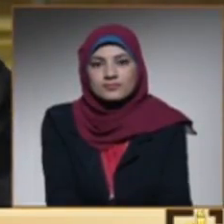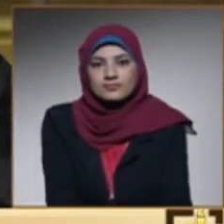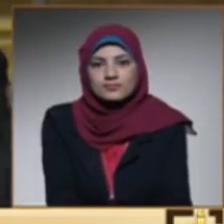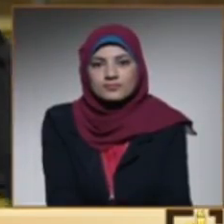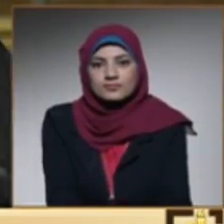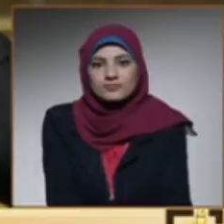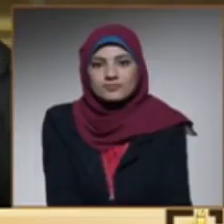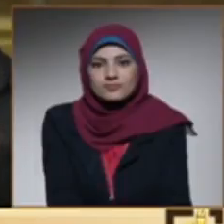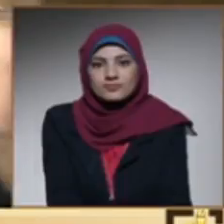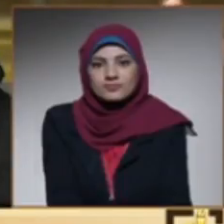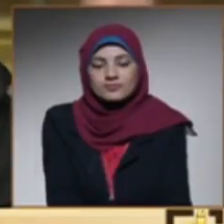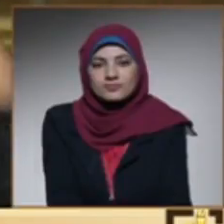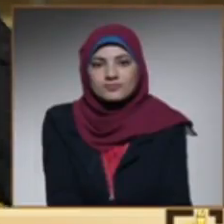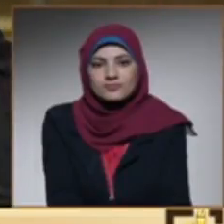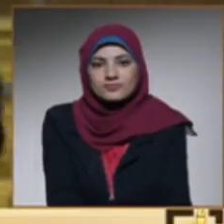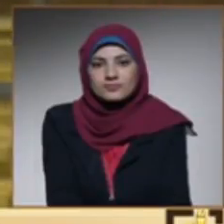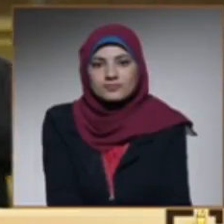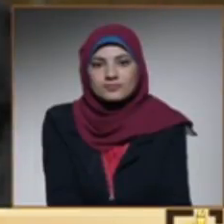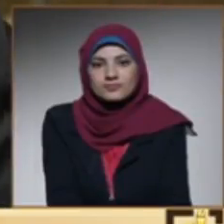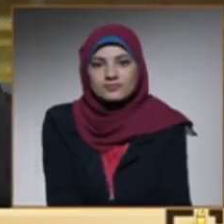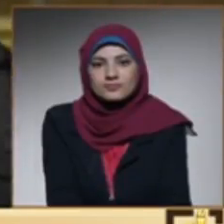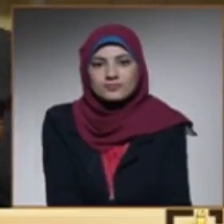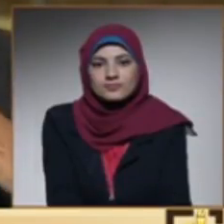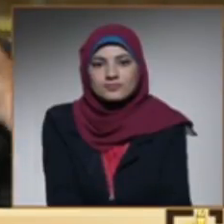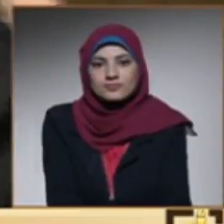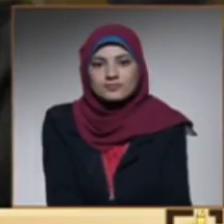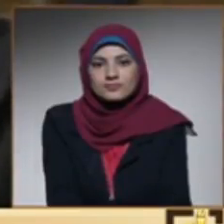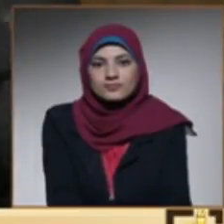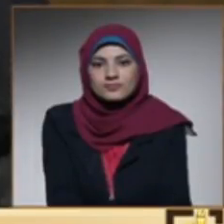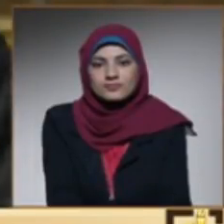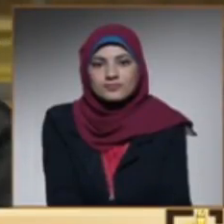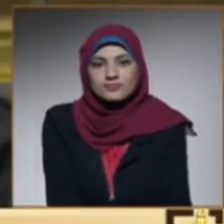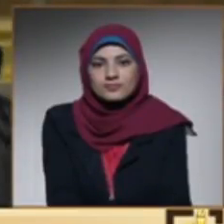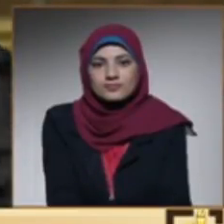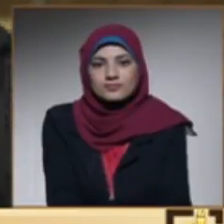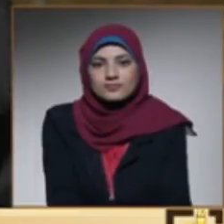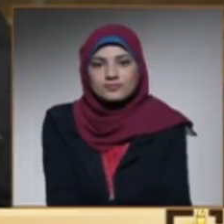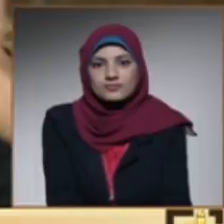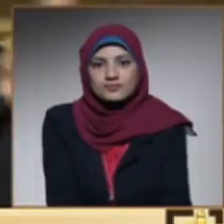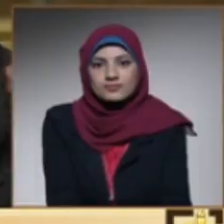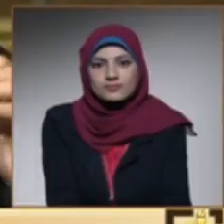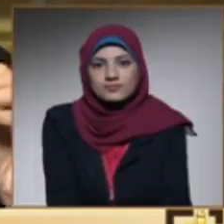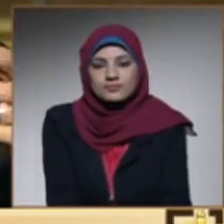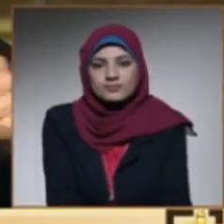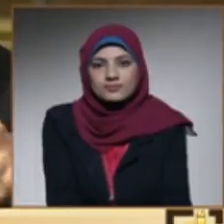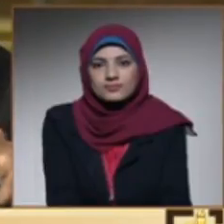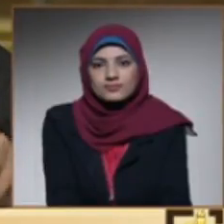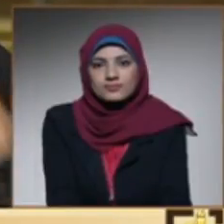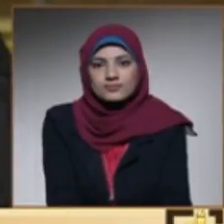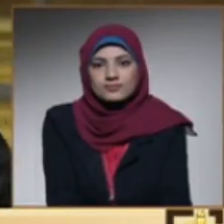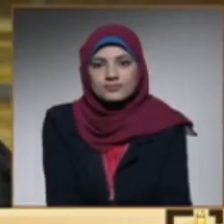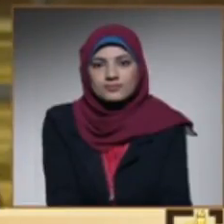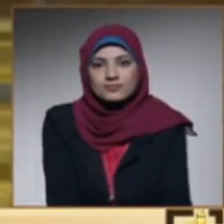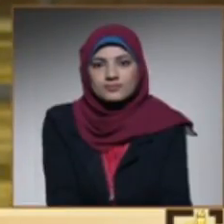ولقيت المترجم موجود ومتوفر لي مش هيروح إن أنا أكلم واحد وأقول له تعالى وأقعد أتحايل على كل واحد عشان يجي معايا شوية، لا هم أوتوماتيك